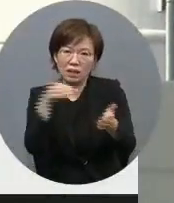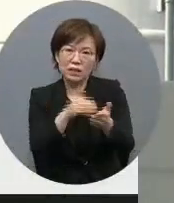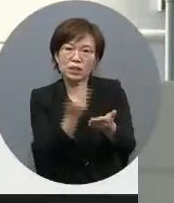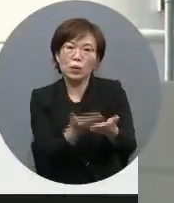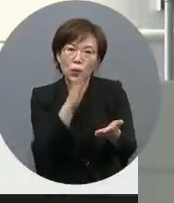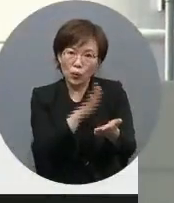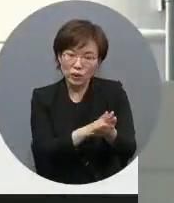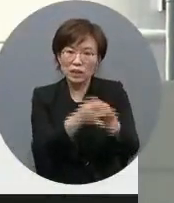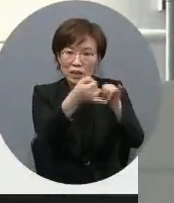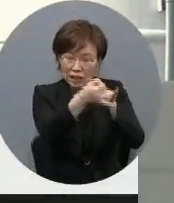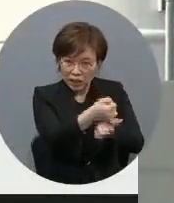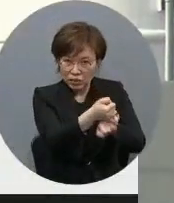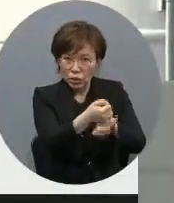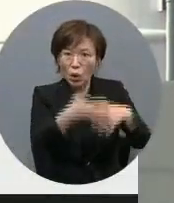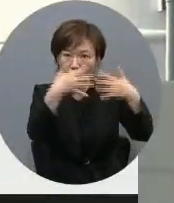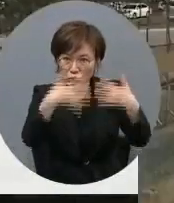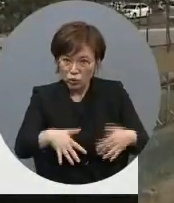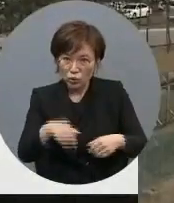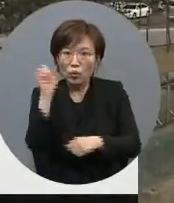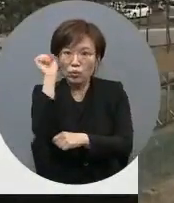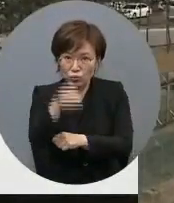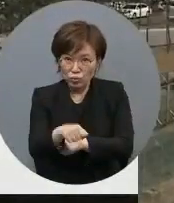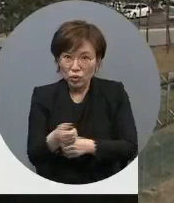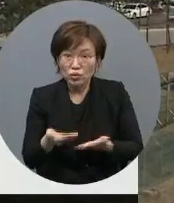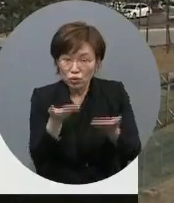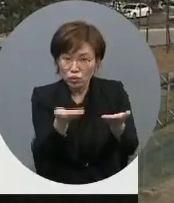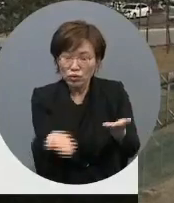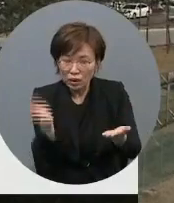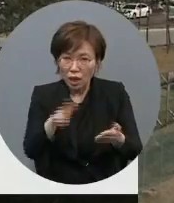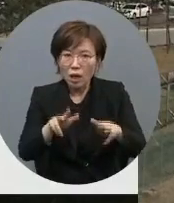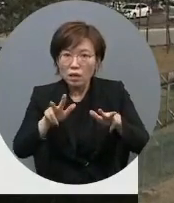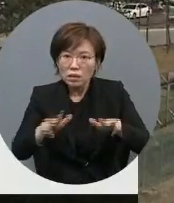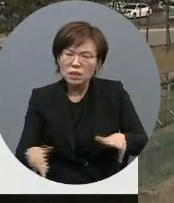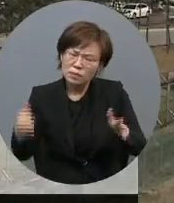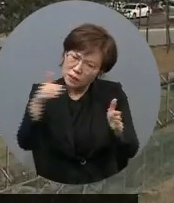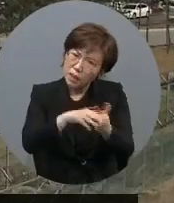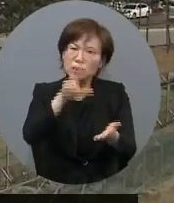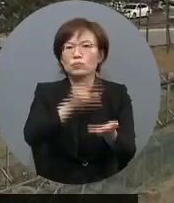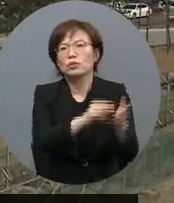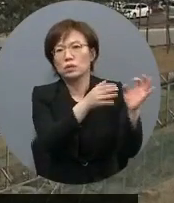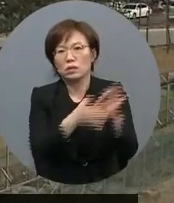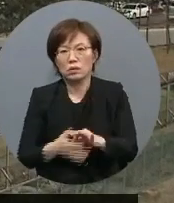하고 조건부 운영 허가를 받았는데 지금도 문제가 계속되고 있습니다.